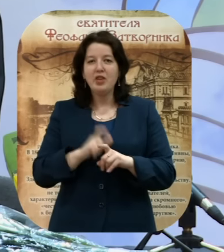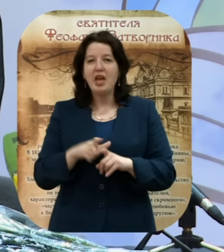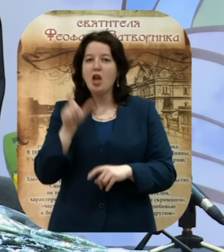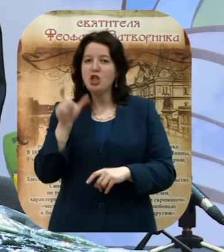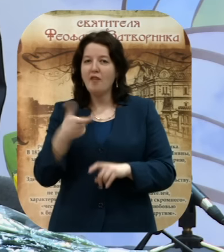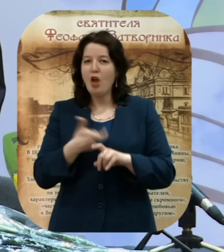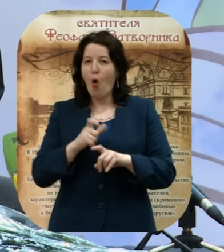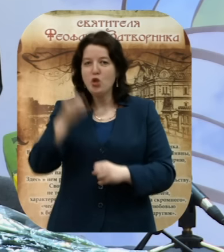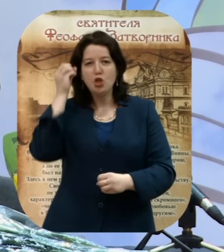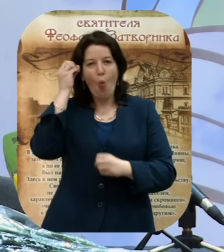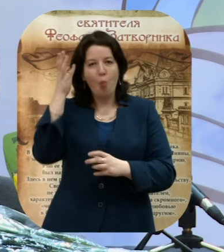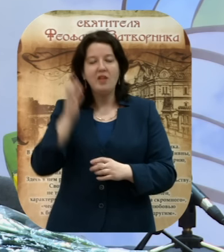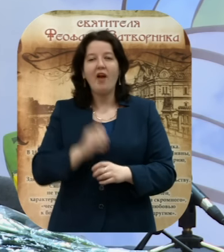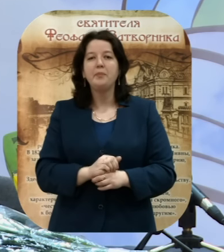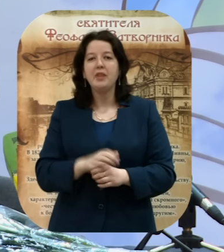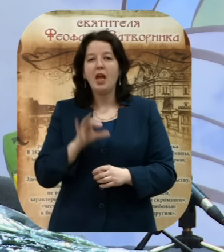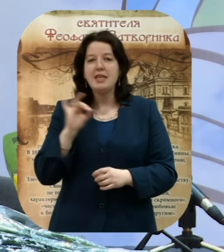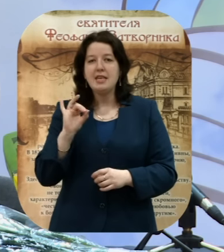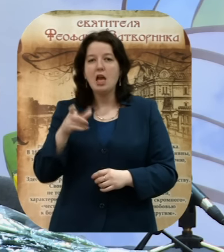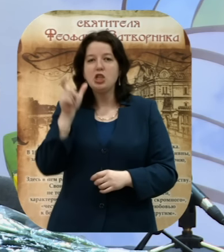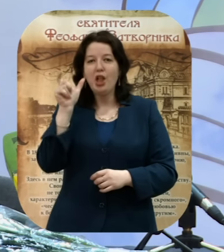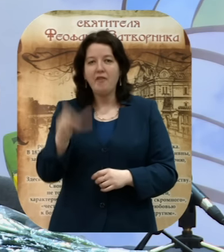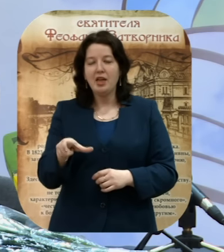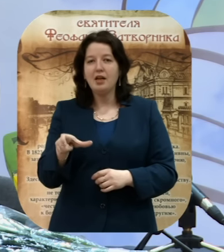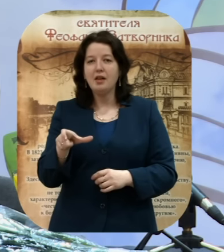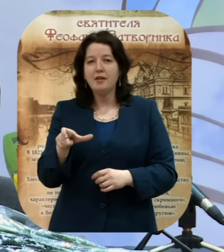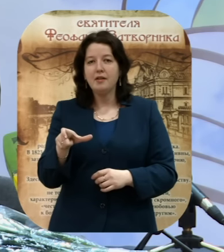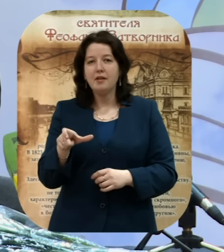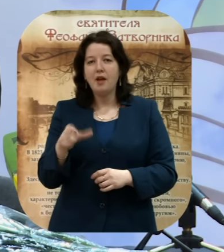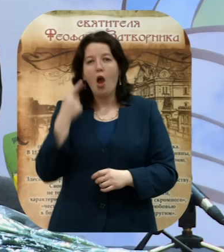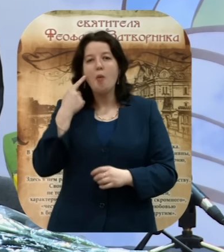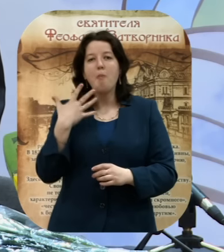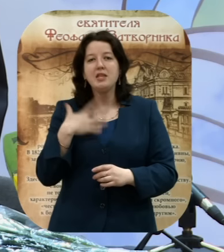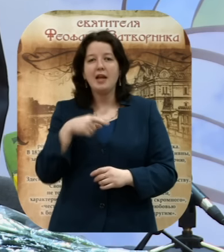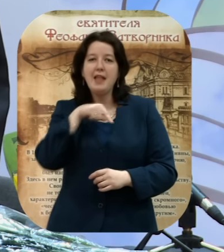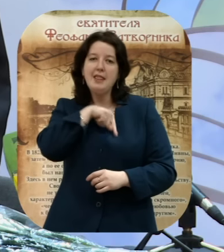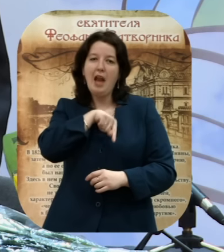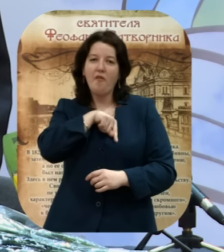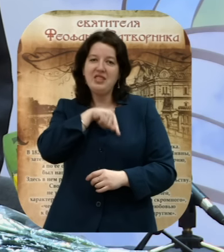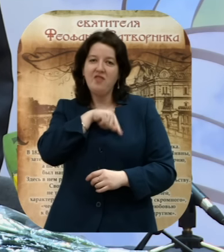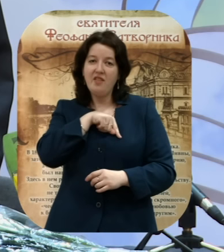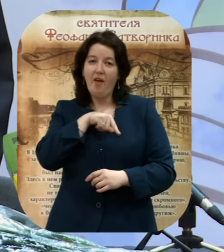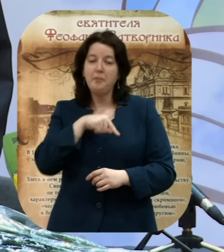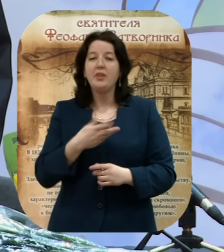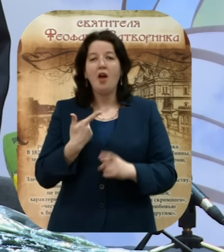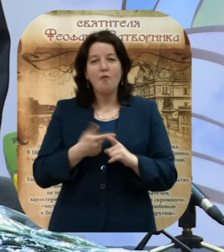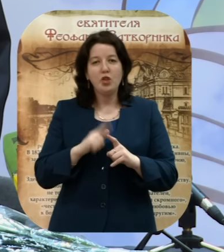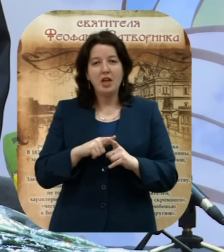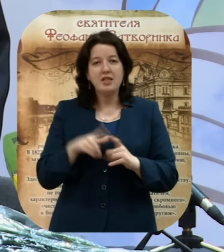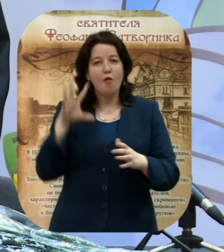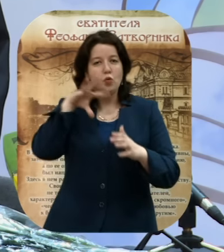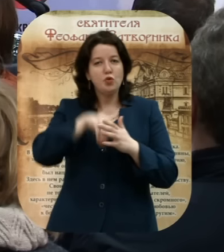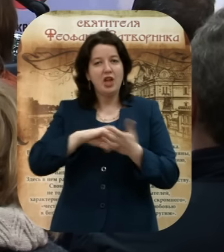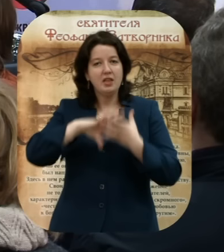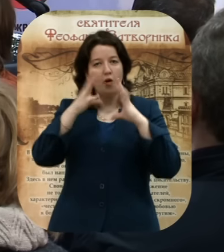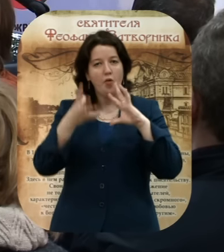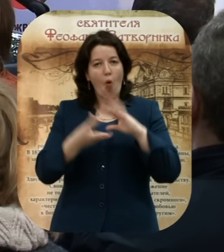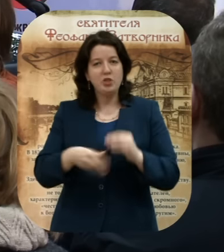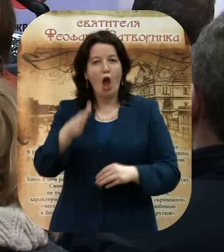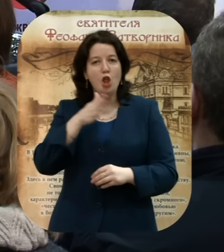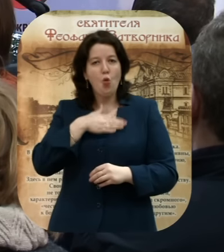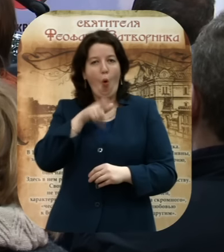человека умного и человека, ну, понятно, нравственного. Вот вам духовный человек.